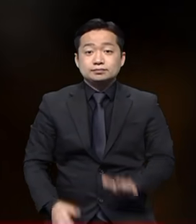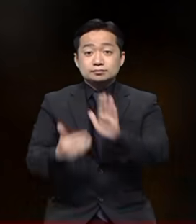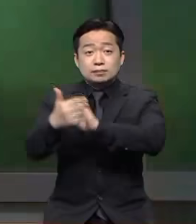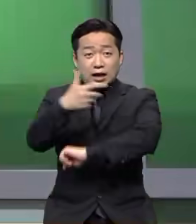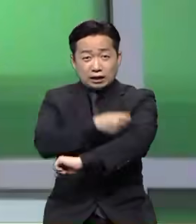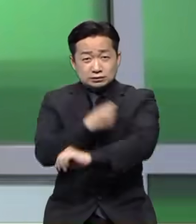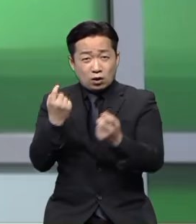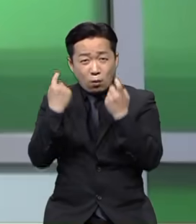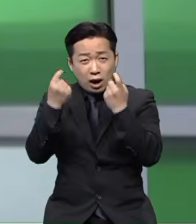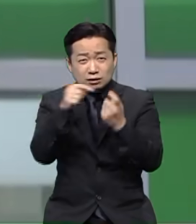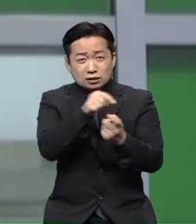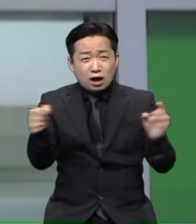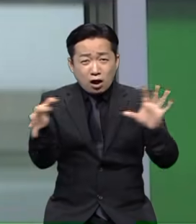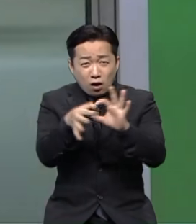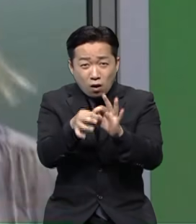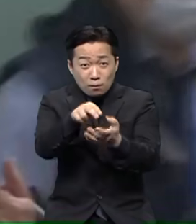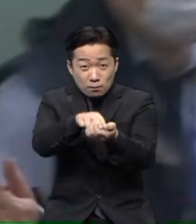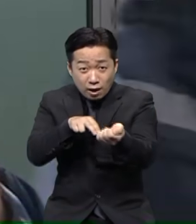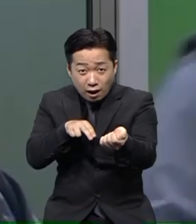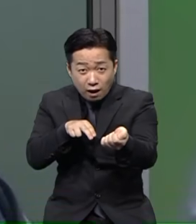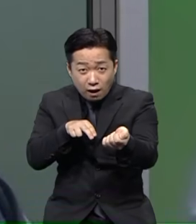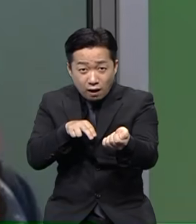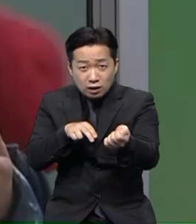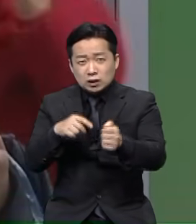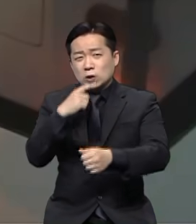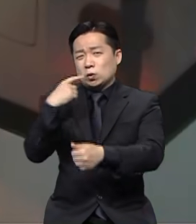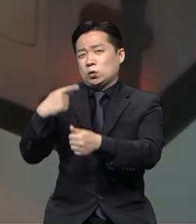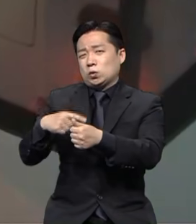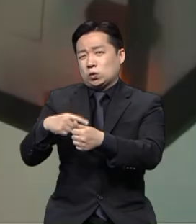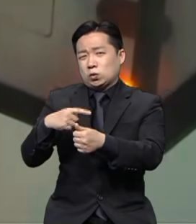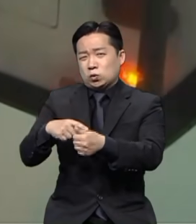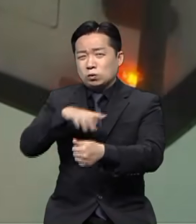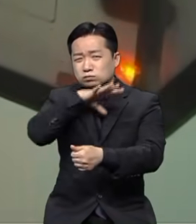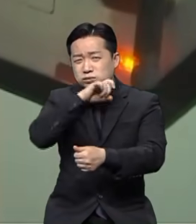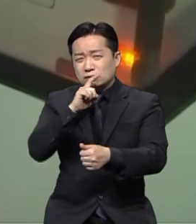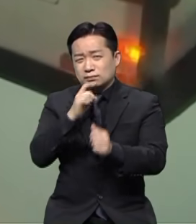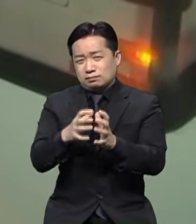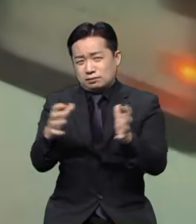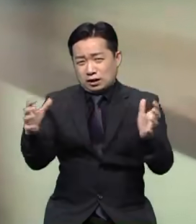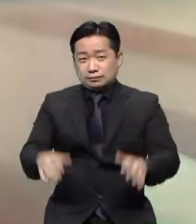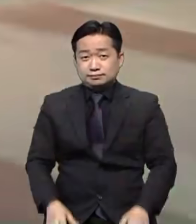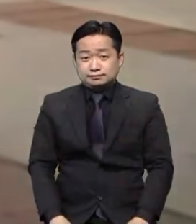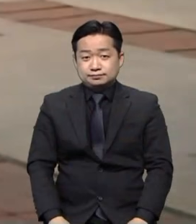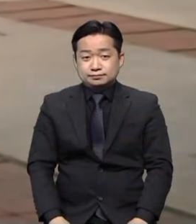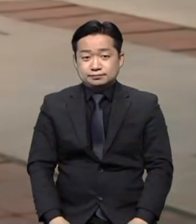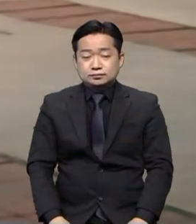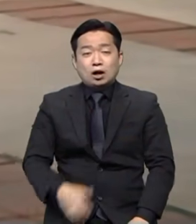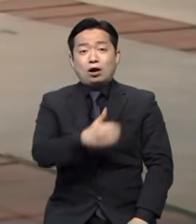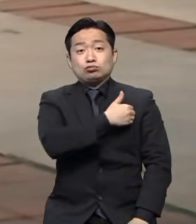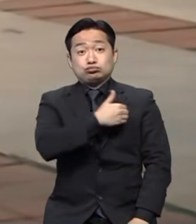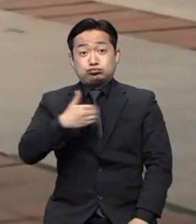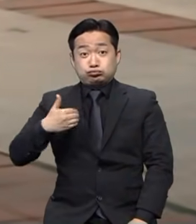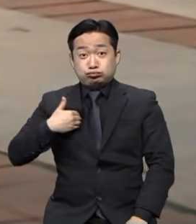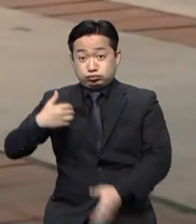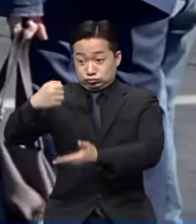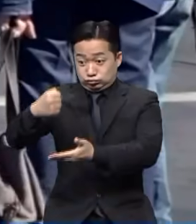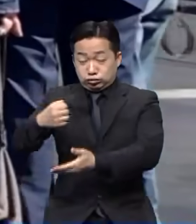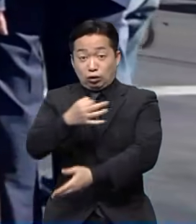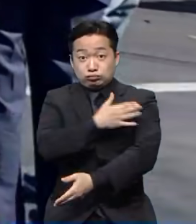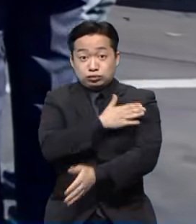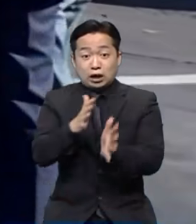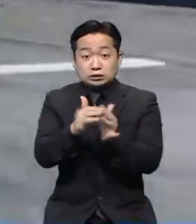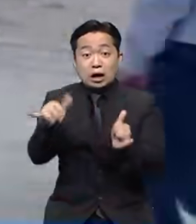백신과 관광 상품을 엮으려고 하는 움직임에 대해 비판적인 시각이 적지 않습니다. 여유 있는 세계 각국의